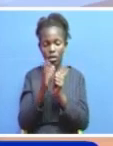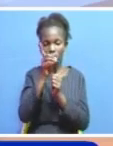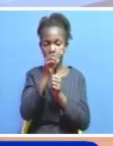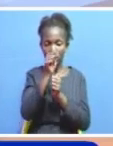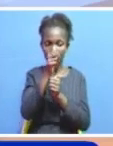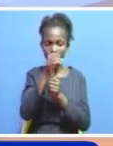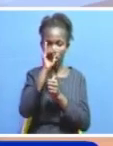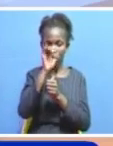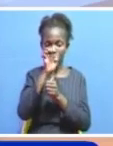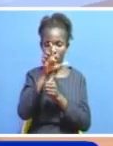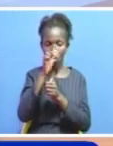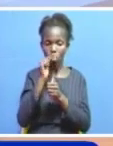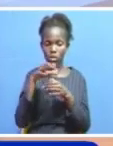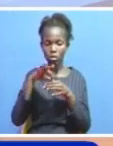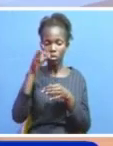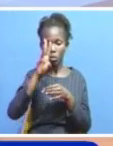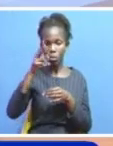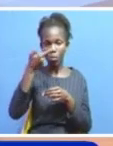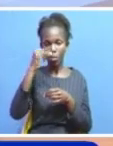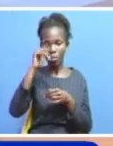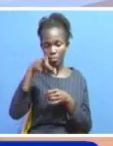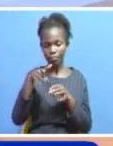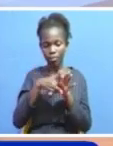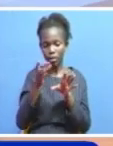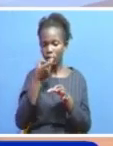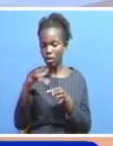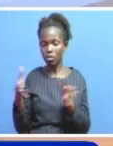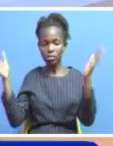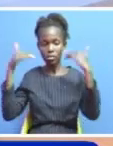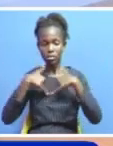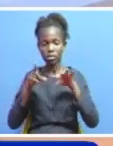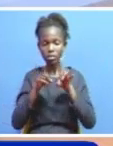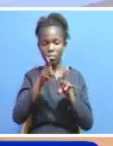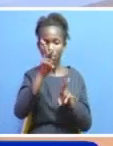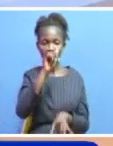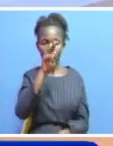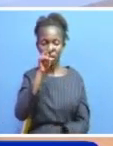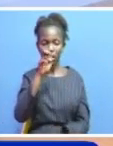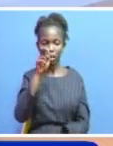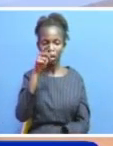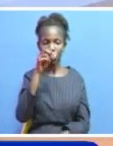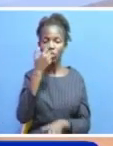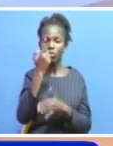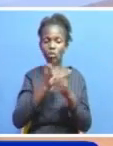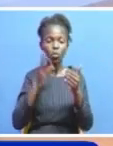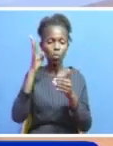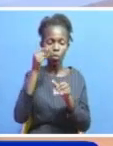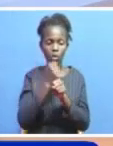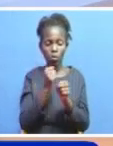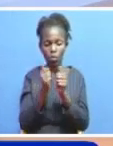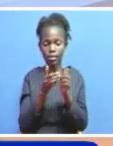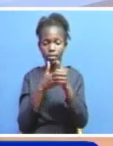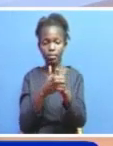ula unanyuviweta wa mkuni wa mutalisa mbungeni ya Kitui. Ona uyo voki nengo ni waweta kana nukudhukuma na atongoi kana na utongoi